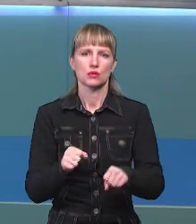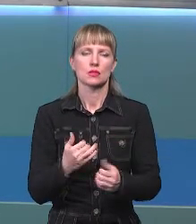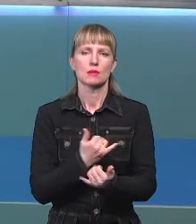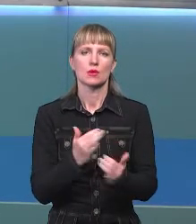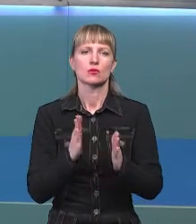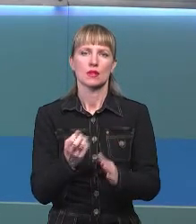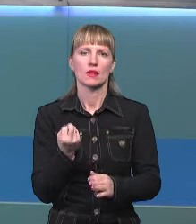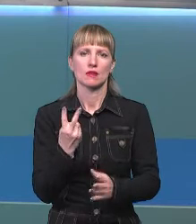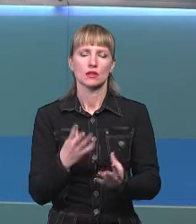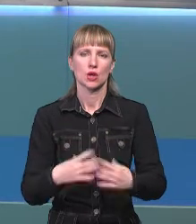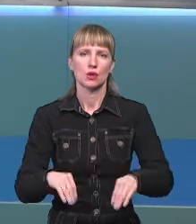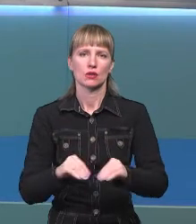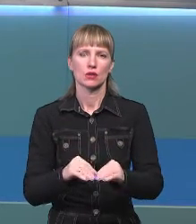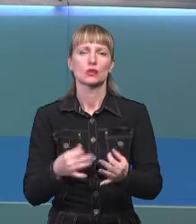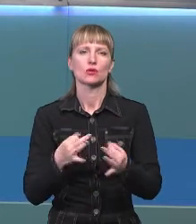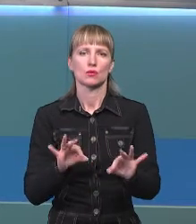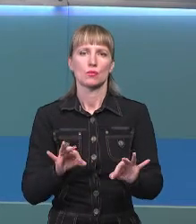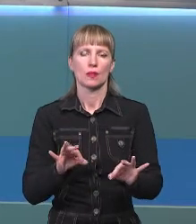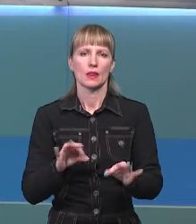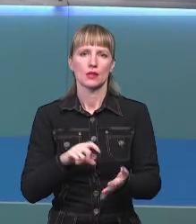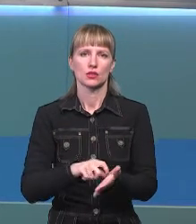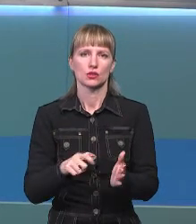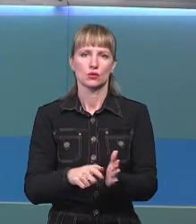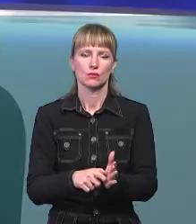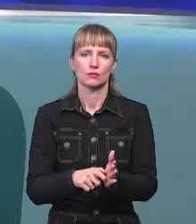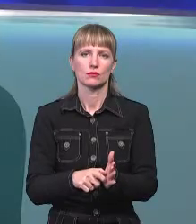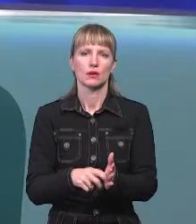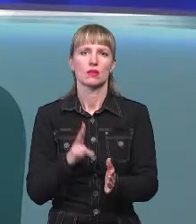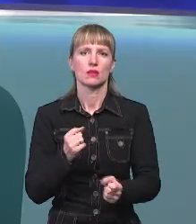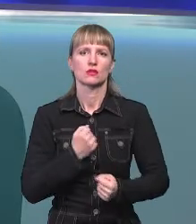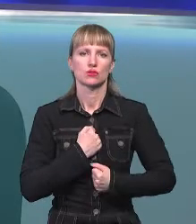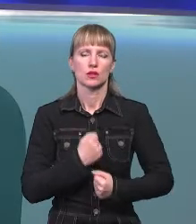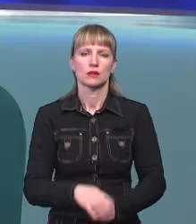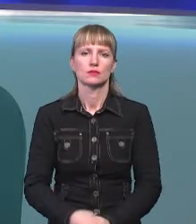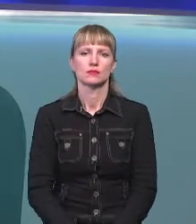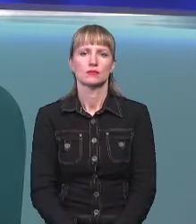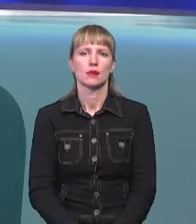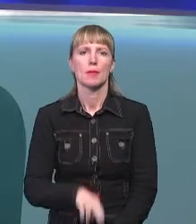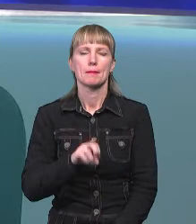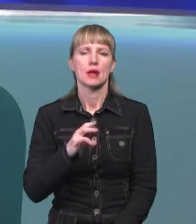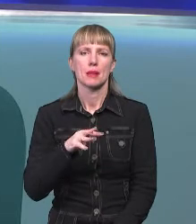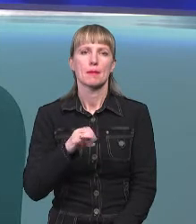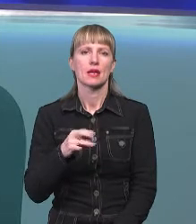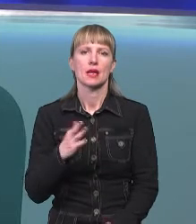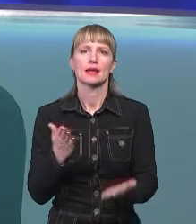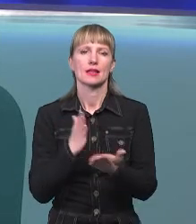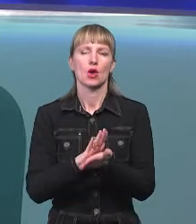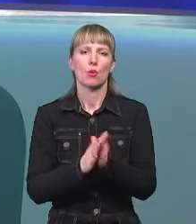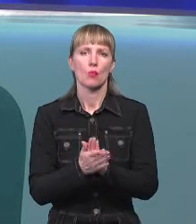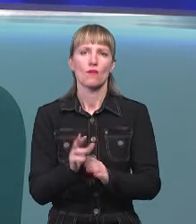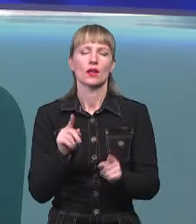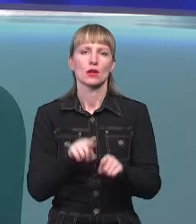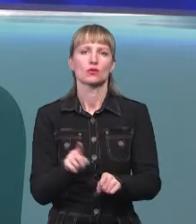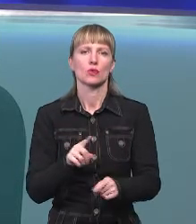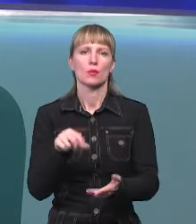лише 12 родин доступним житлом. На жаль. Пані Марія, які є умови для того,